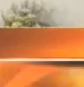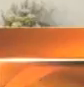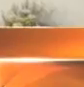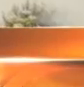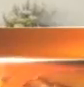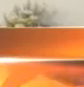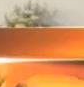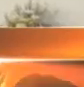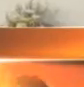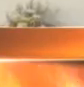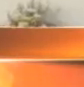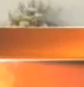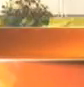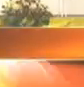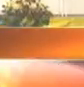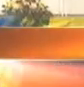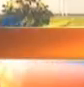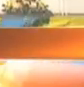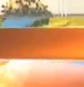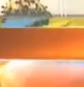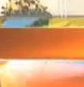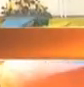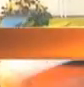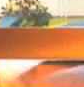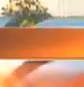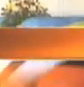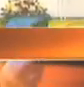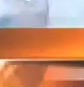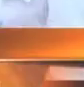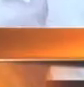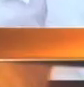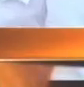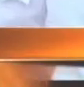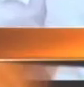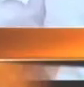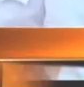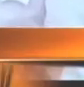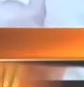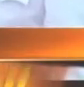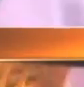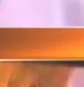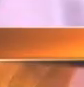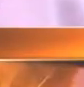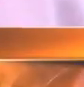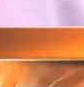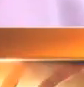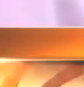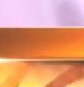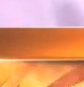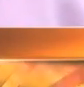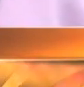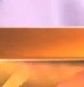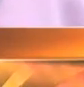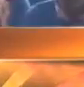ประสบนิกรทั่วประเทศต่างพร้อมใจกันจัดกิจกรรมเนื่องในวันฉัตรมงคลเพื่อรำลึกถึงพระมหากรุณาธิคุณของพระบาทสมเด็จพระเจ้าอยู่หัวที่ท